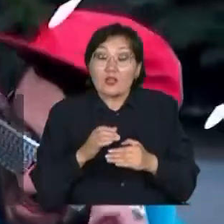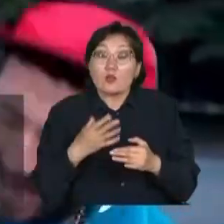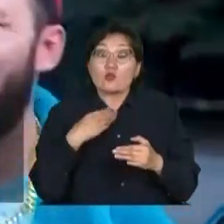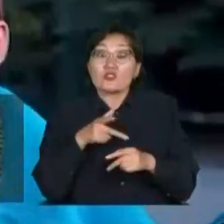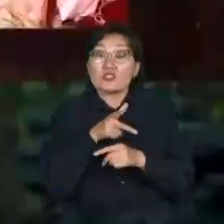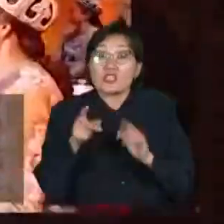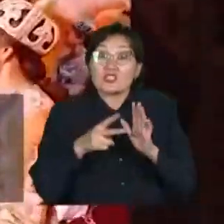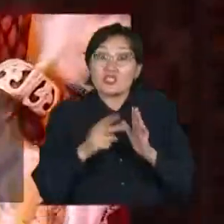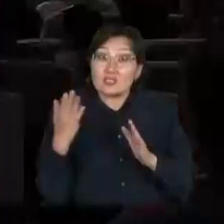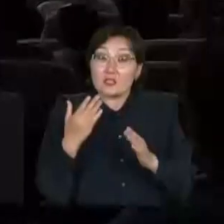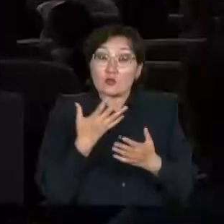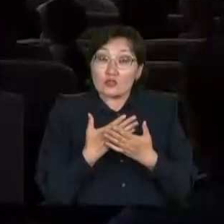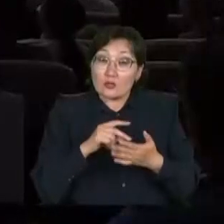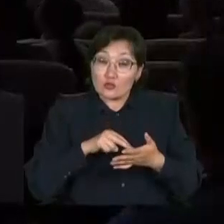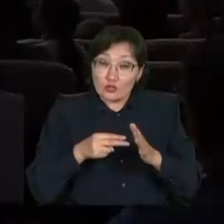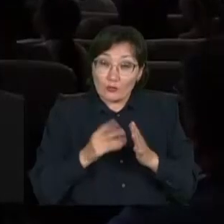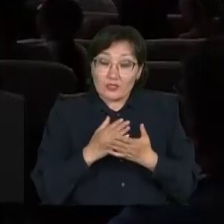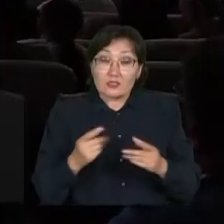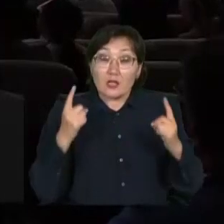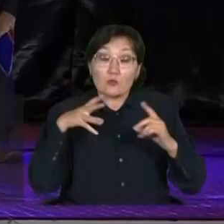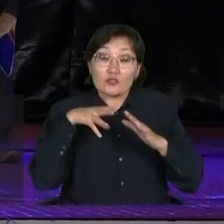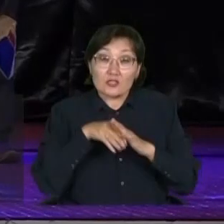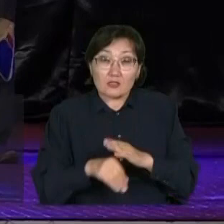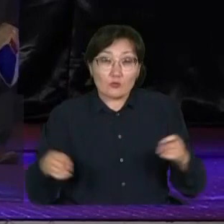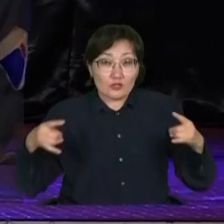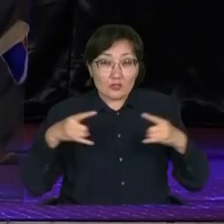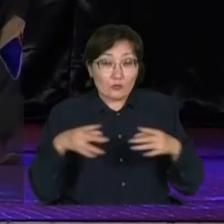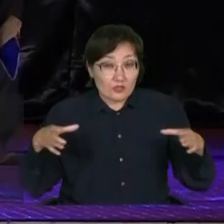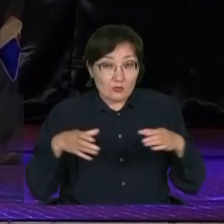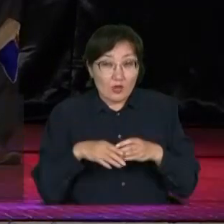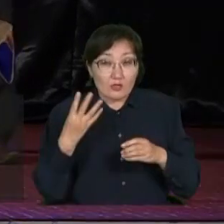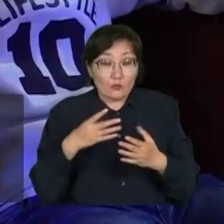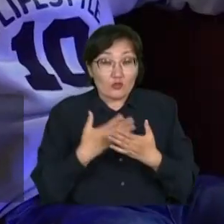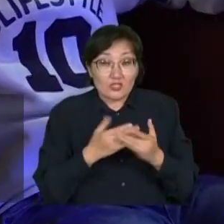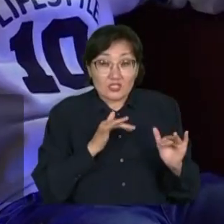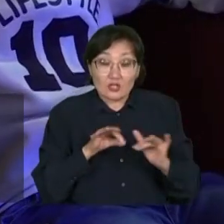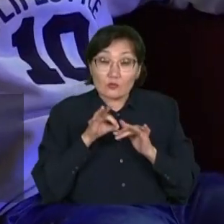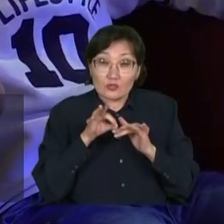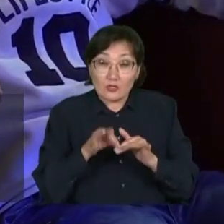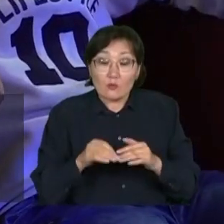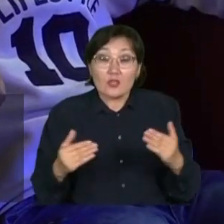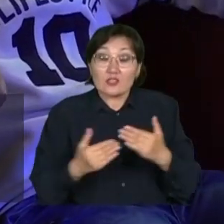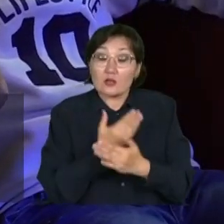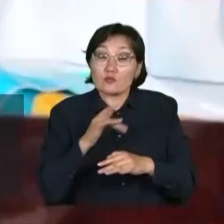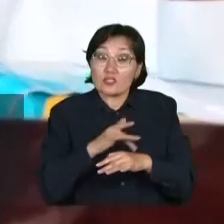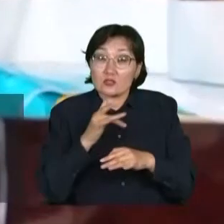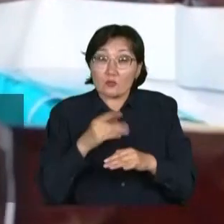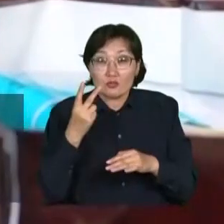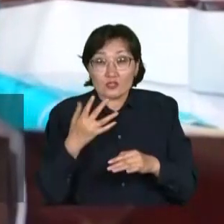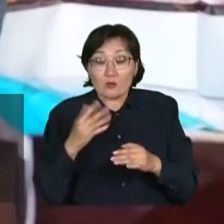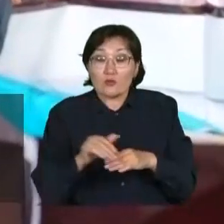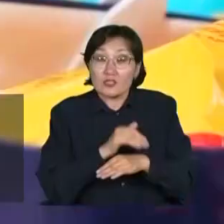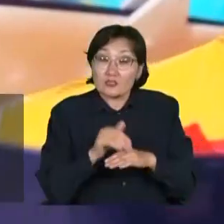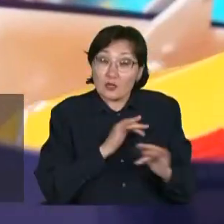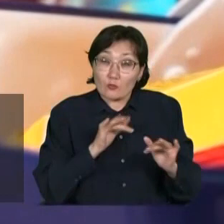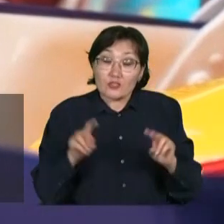телехикаяны көрсетуді жоспарлап отыр. Сондай-ақ мерейтой аясында телеарна жұма 40-қа жуық іс-шара өткізеді. Жаңалықтар қызметі 25 қайырымды